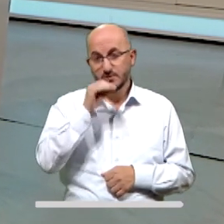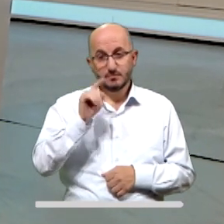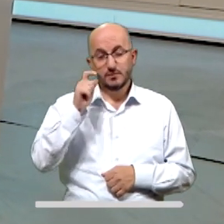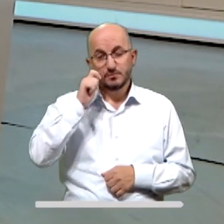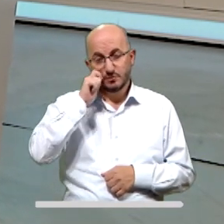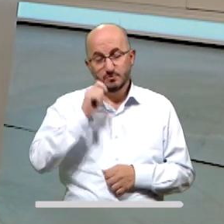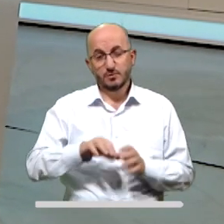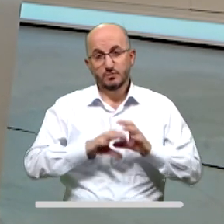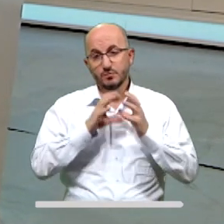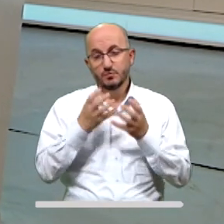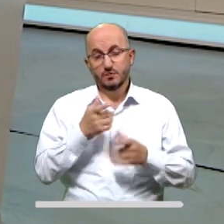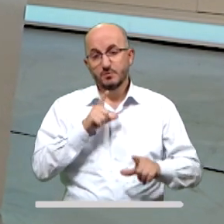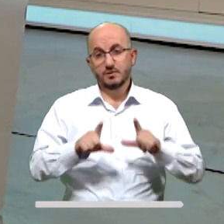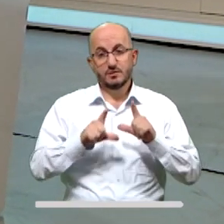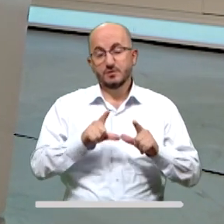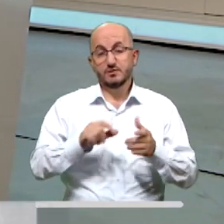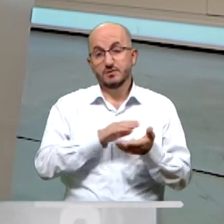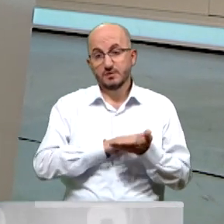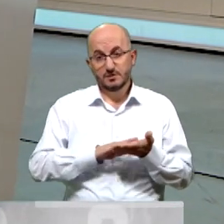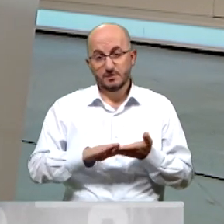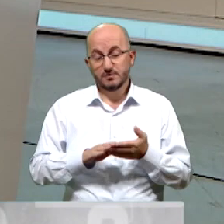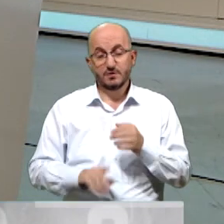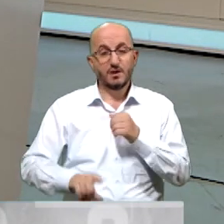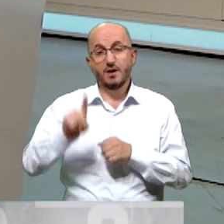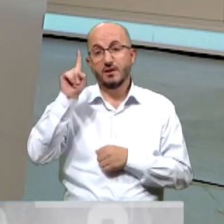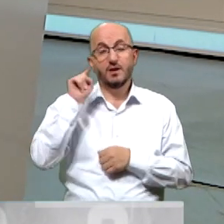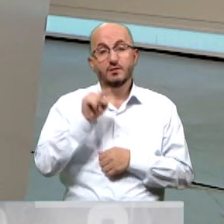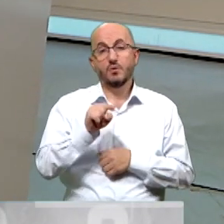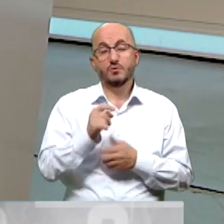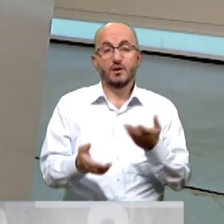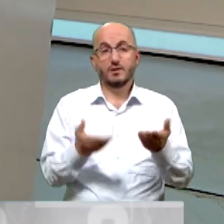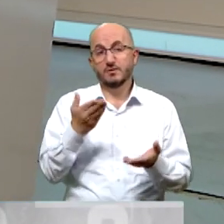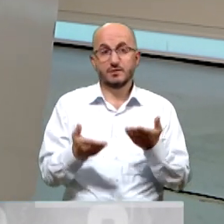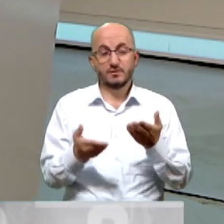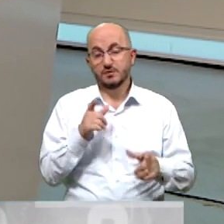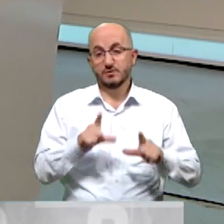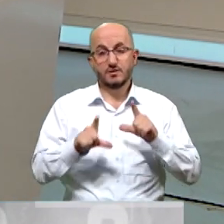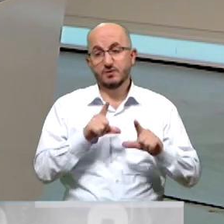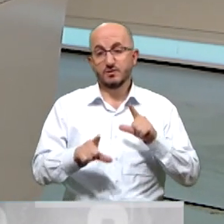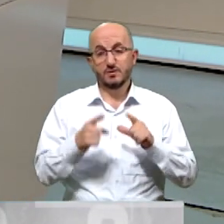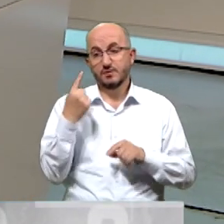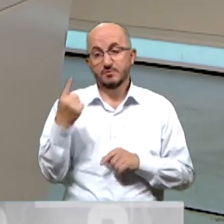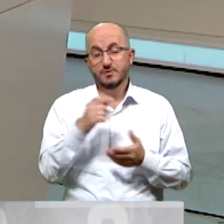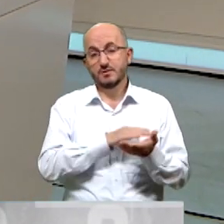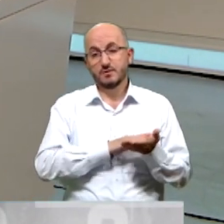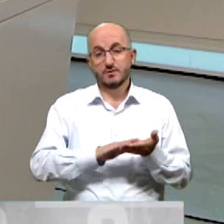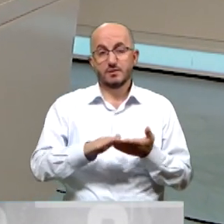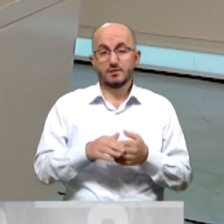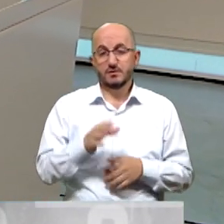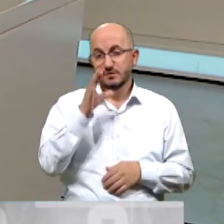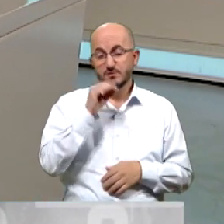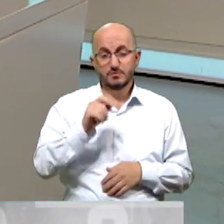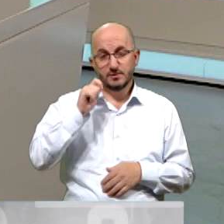Müslümanın dünyevi bir ihtiyacını giderirse Allah da onun ahiretteki ihtiyaçlarından birini giderir. Kim